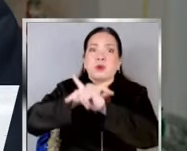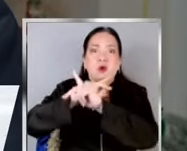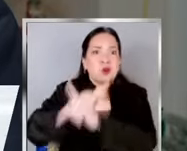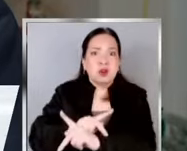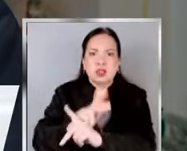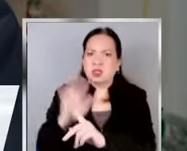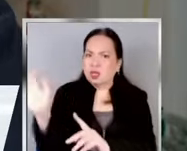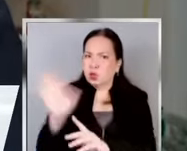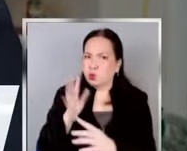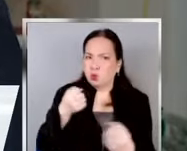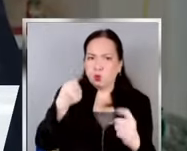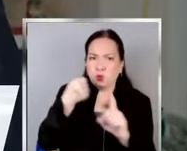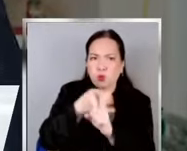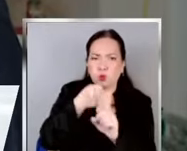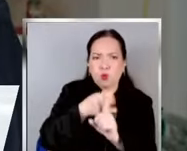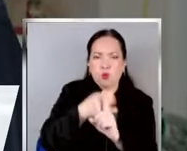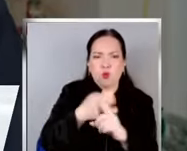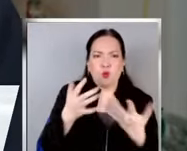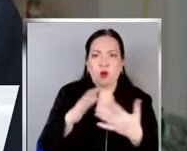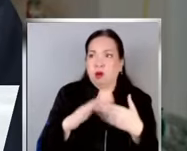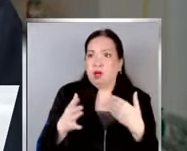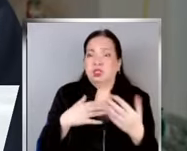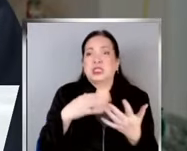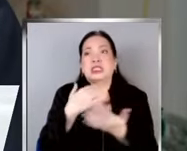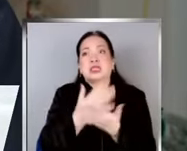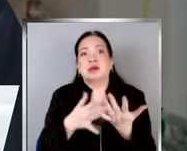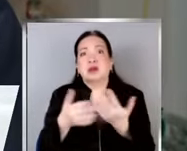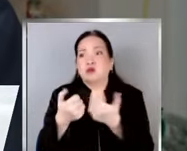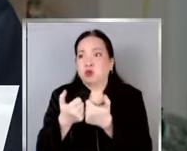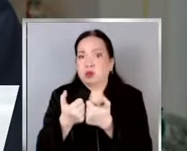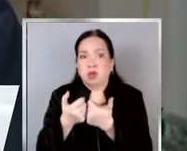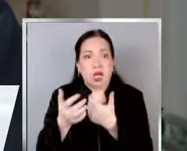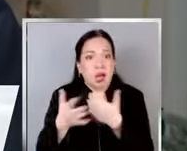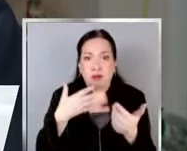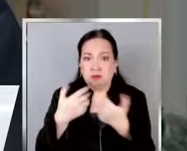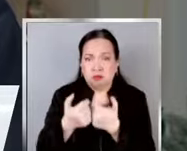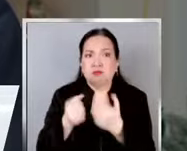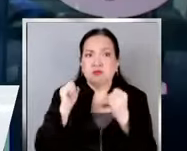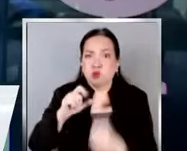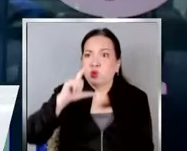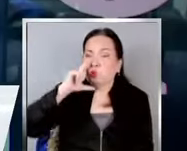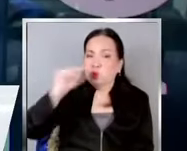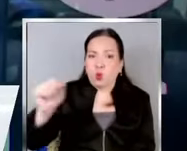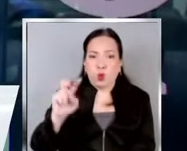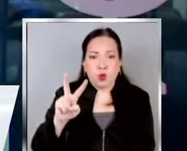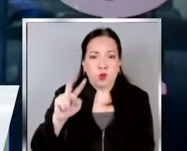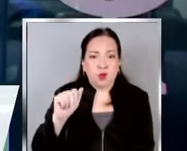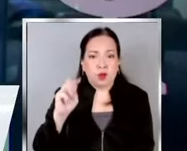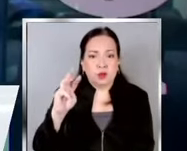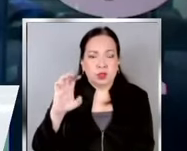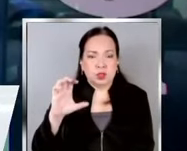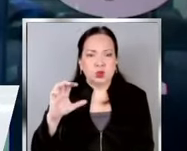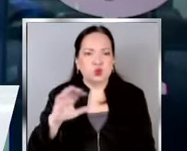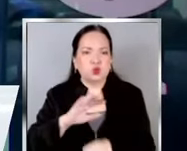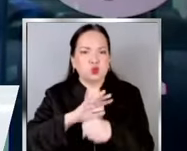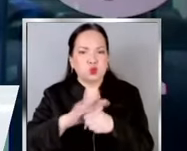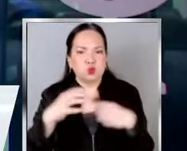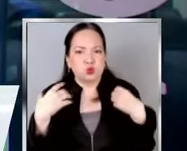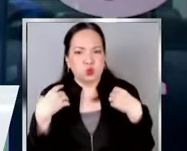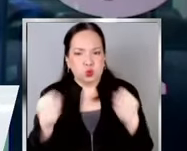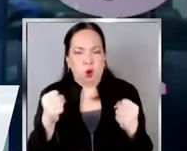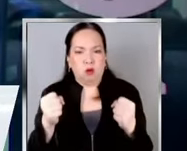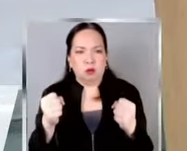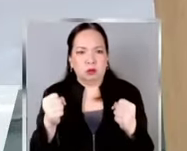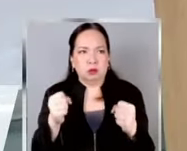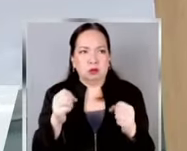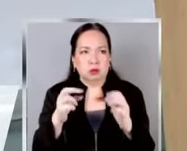iba din kasi dyan kahit girlfriend mo pa lang, pwede kang ireklamo ng bawsi. Ganun kalakas yung batas na yan. Para sa mga reklamo, maaaring magsumbong sa